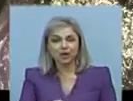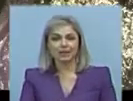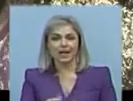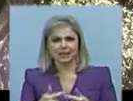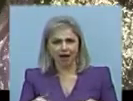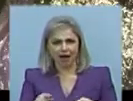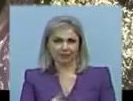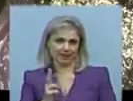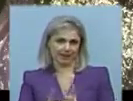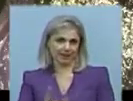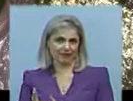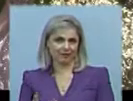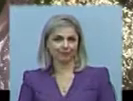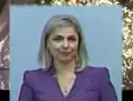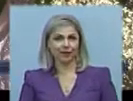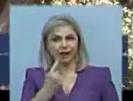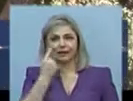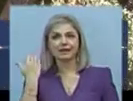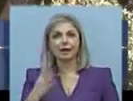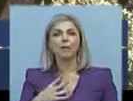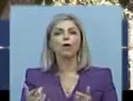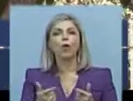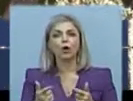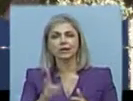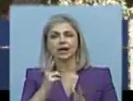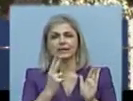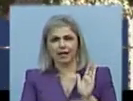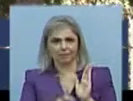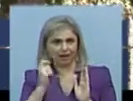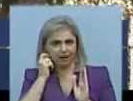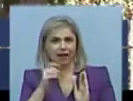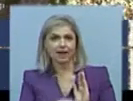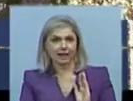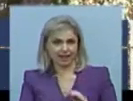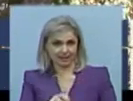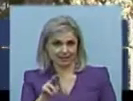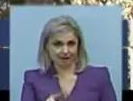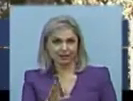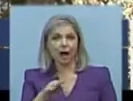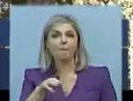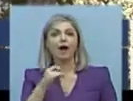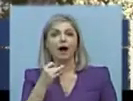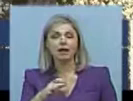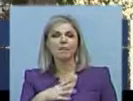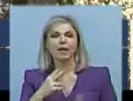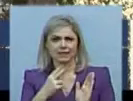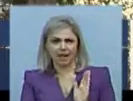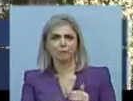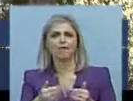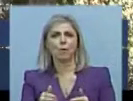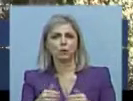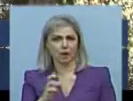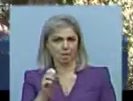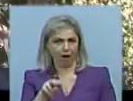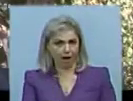Ми нещодавно готувалися до 70-річчя дошкільного закладу, в травні відзначали 70-й випускний бал в садочку.